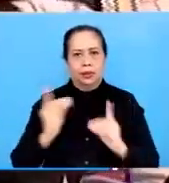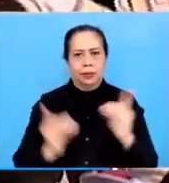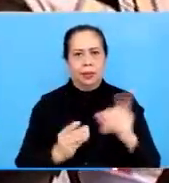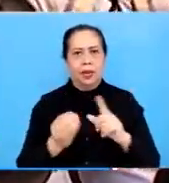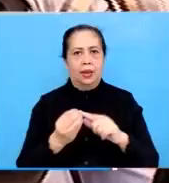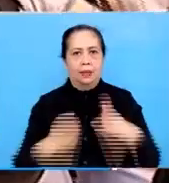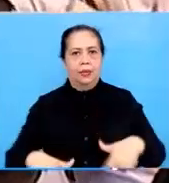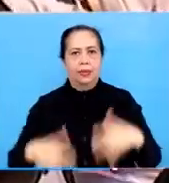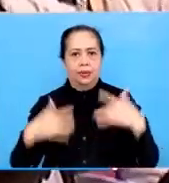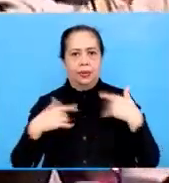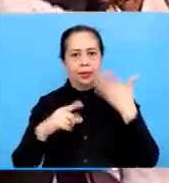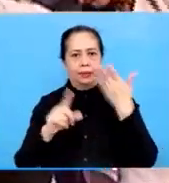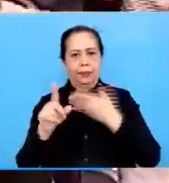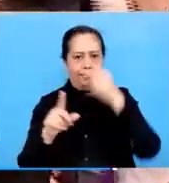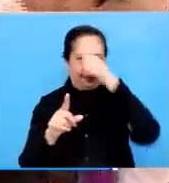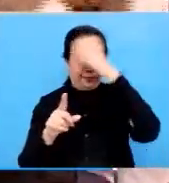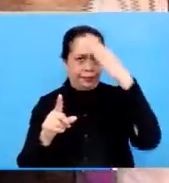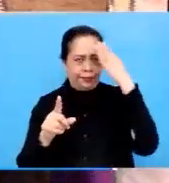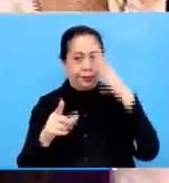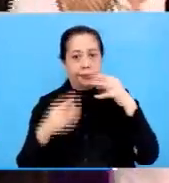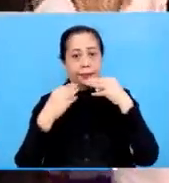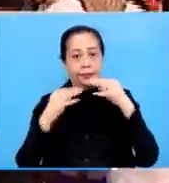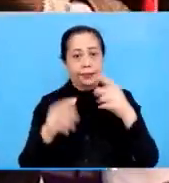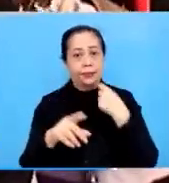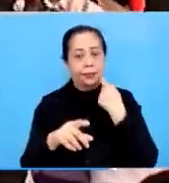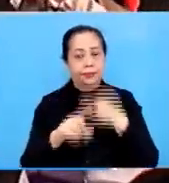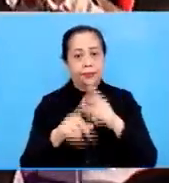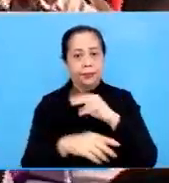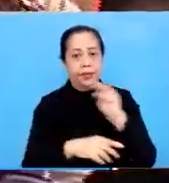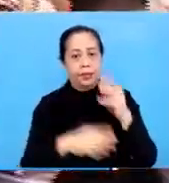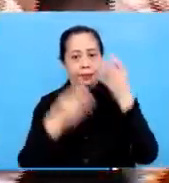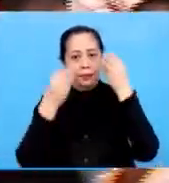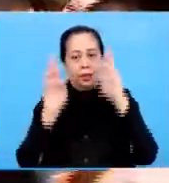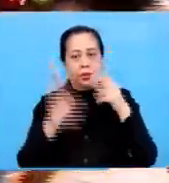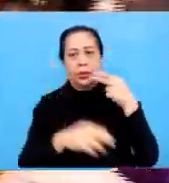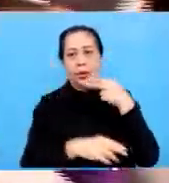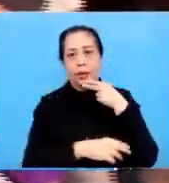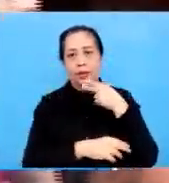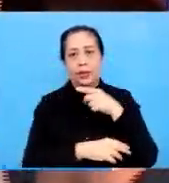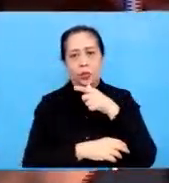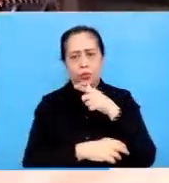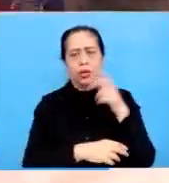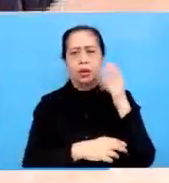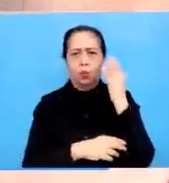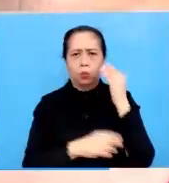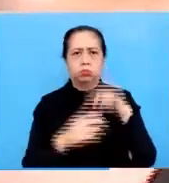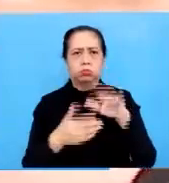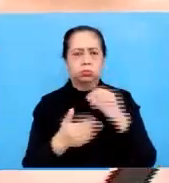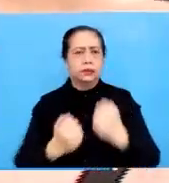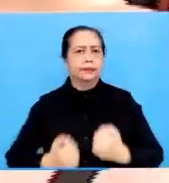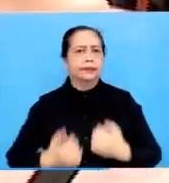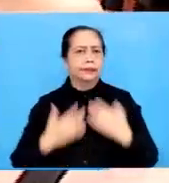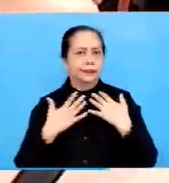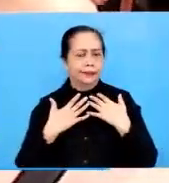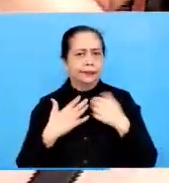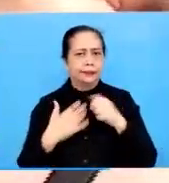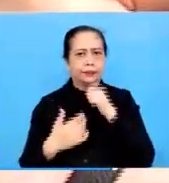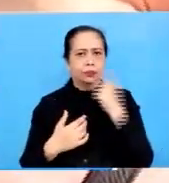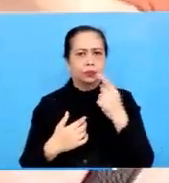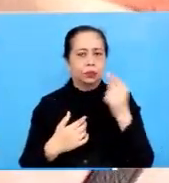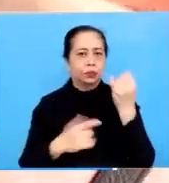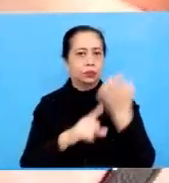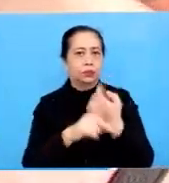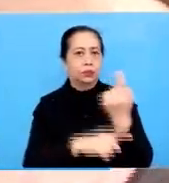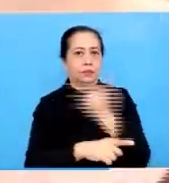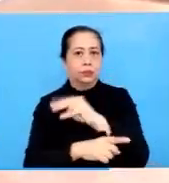ni Bonifacio. Sa kanyang mensahe, sinabi ni Manila Mayor Honey Lacuna na sana raw ay maging inspirasyon hindi lang ng bawat